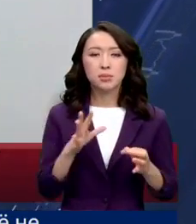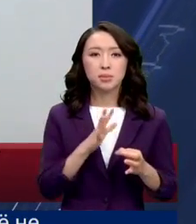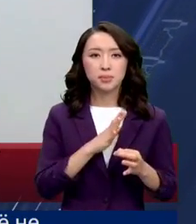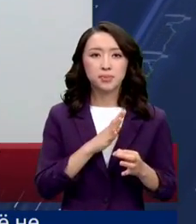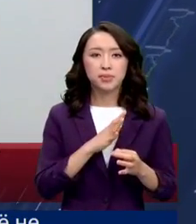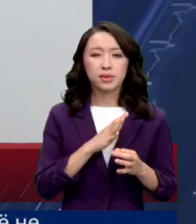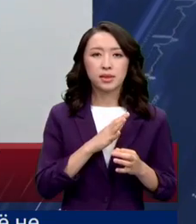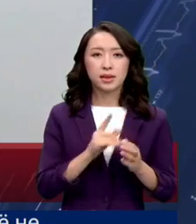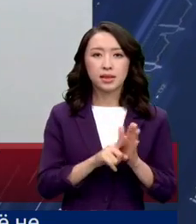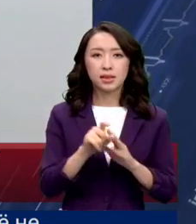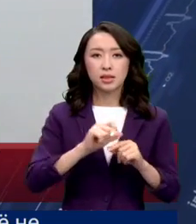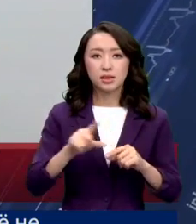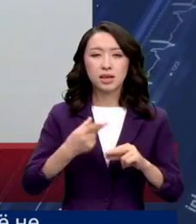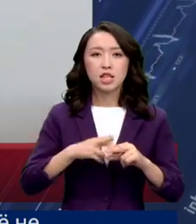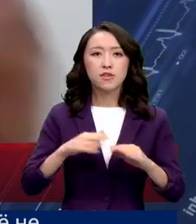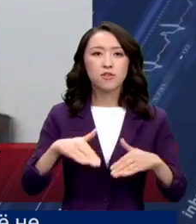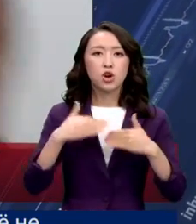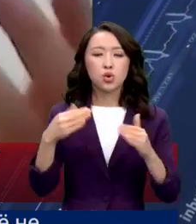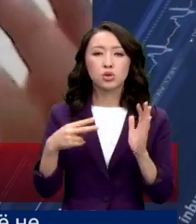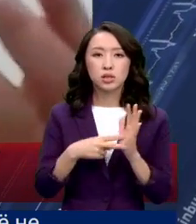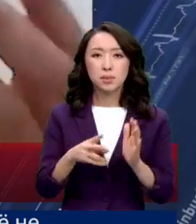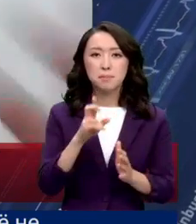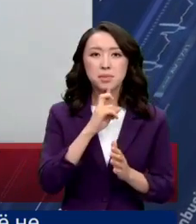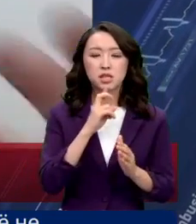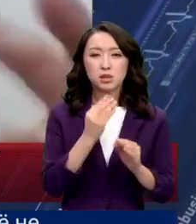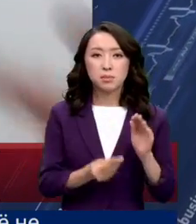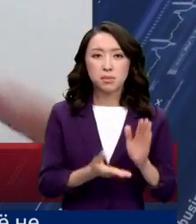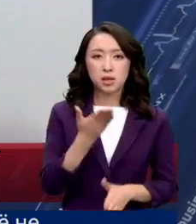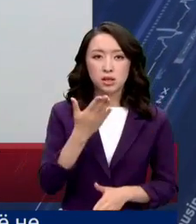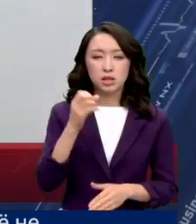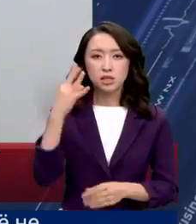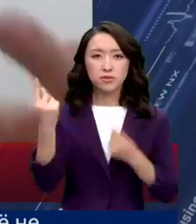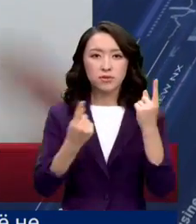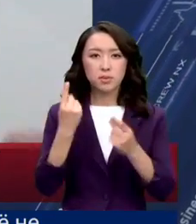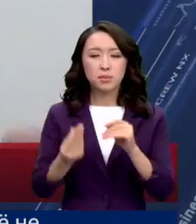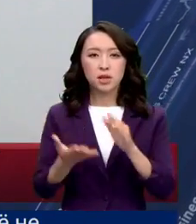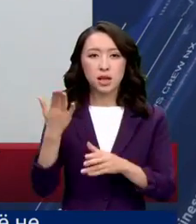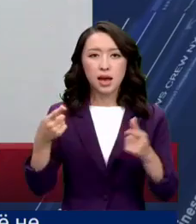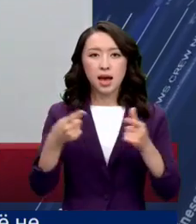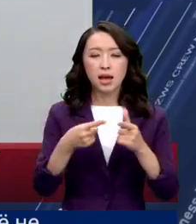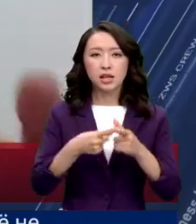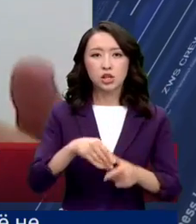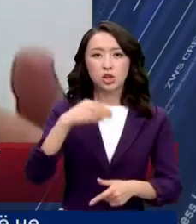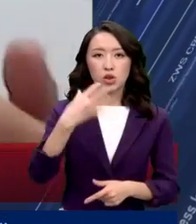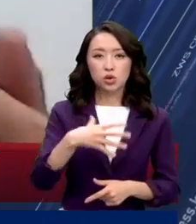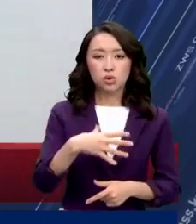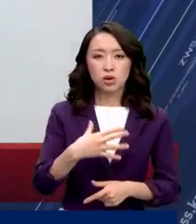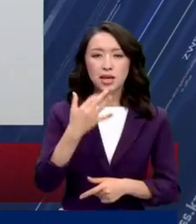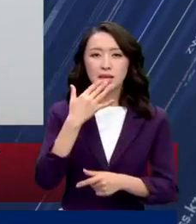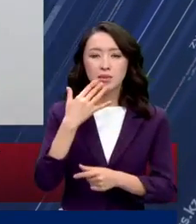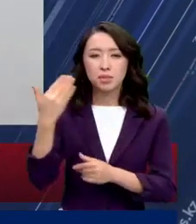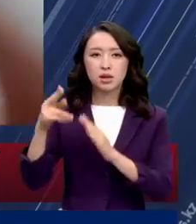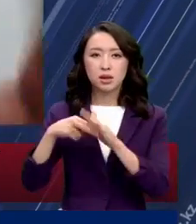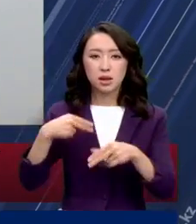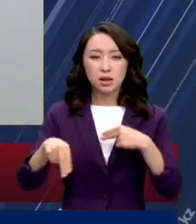прошлась волна вот этого роста цен. Бензин подорожал, коммунальные подорожали, аренда подорожала, импортные комплектующие.